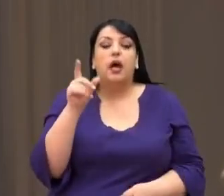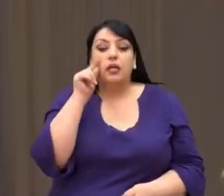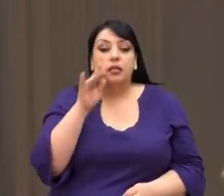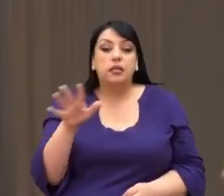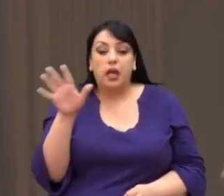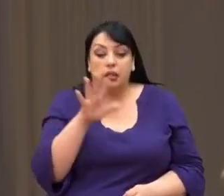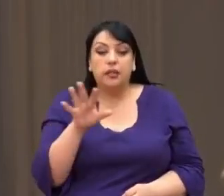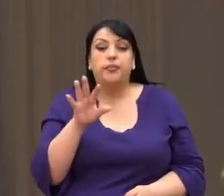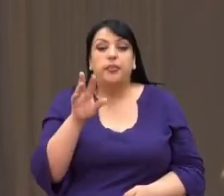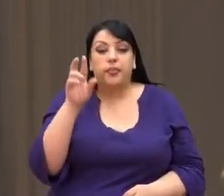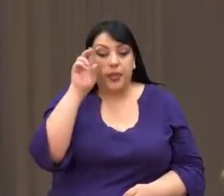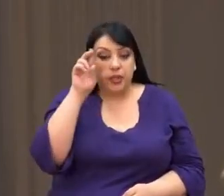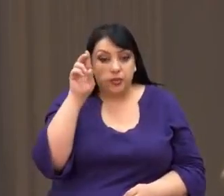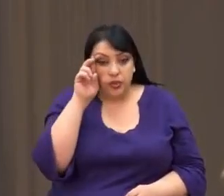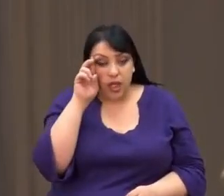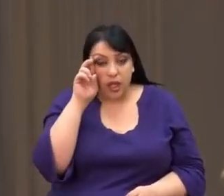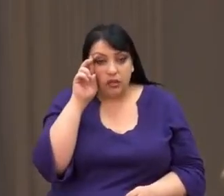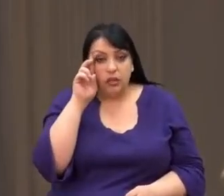Հանրապետության ստանձնած